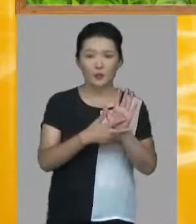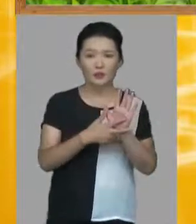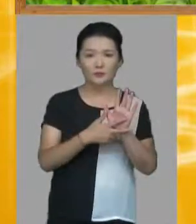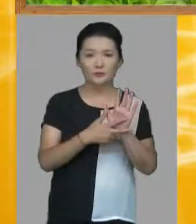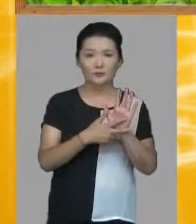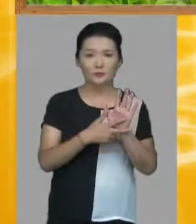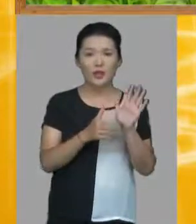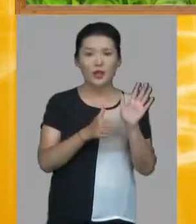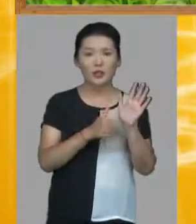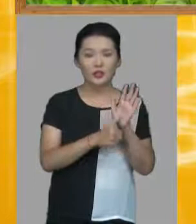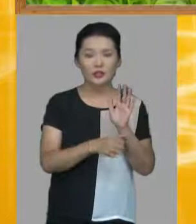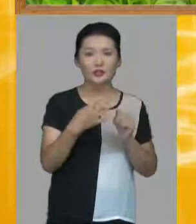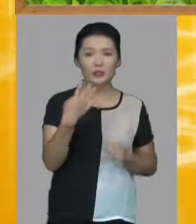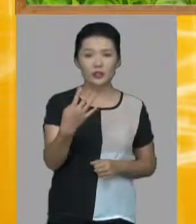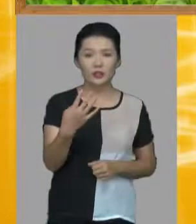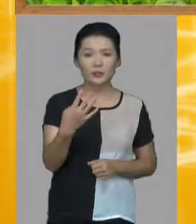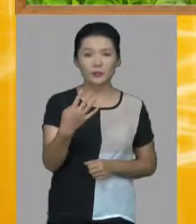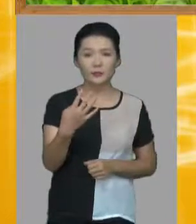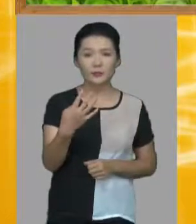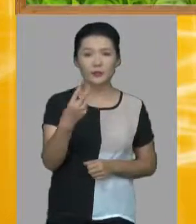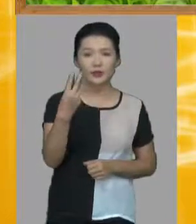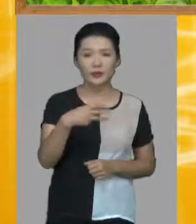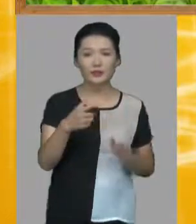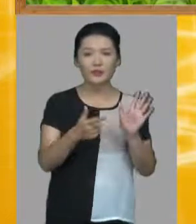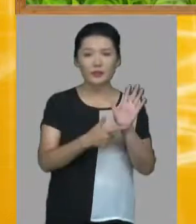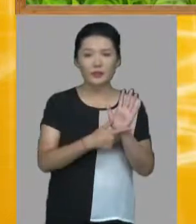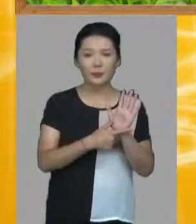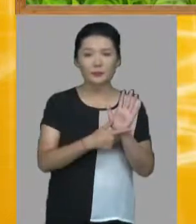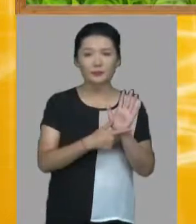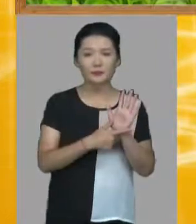58, 64,